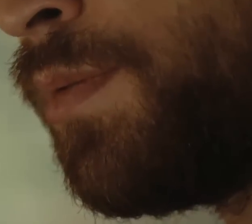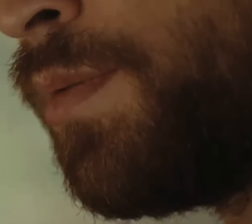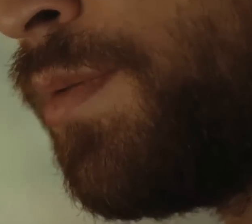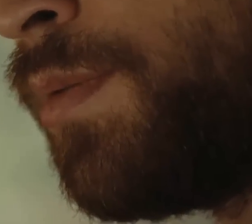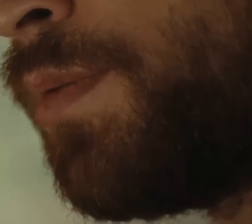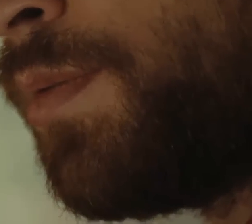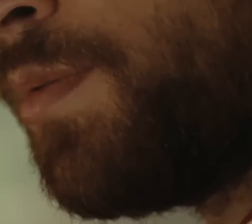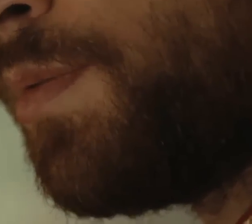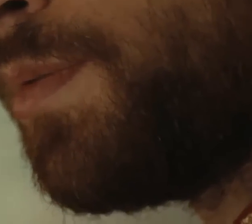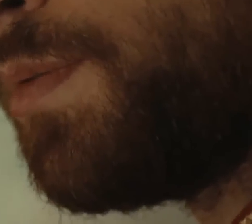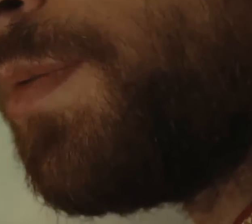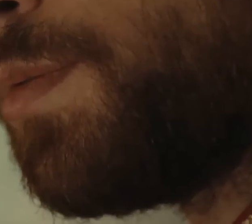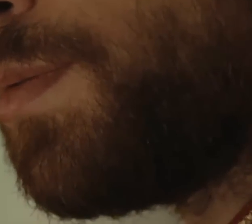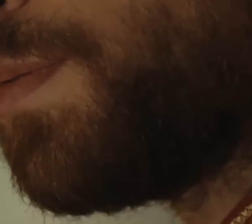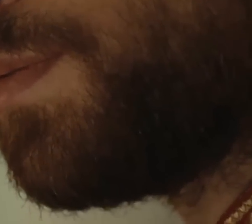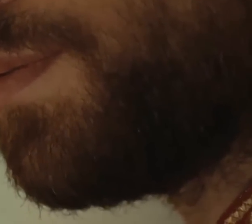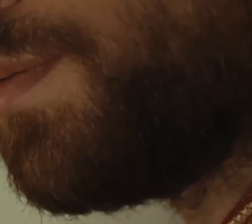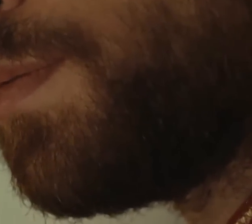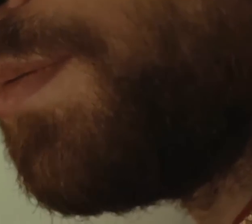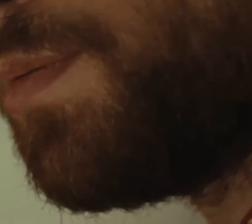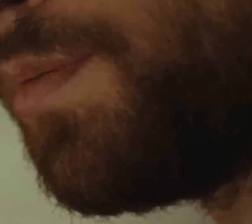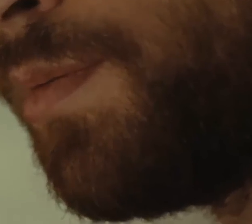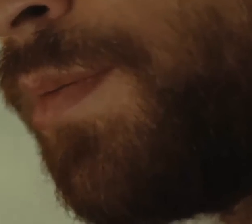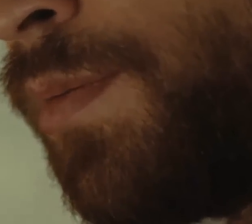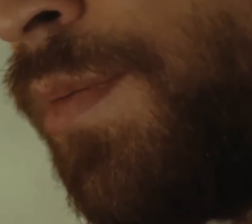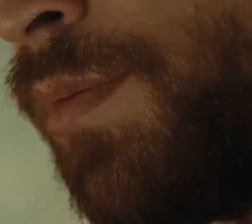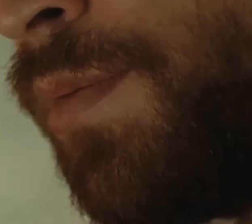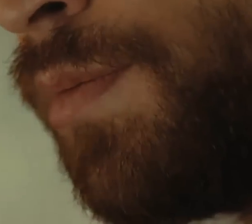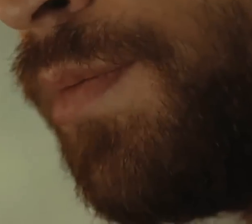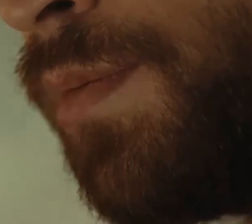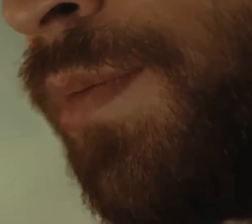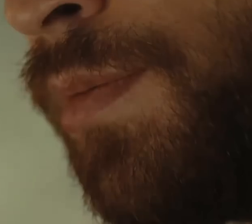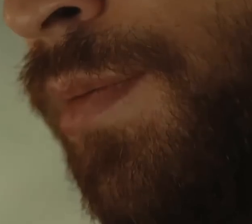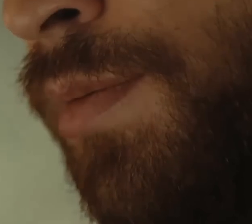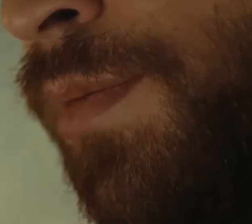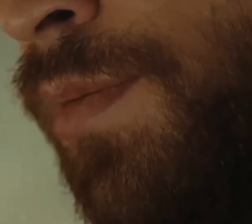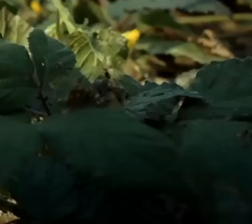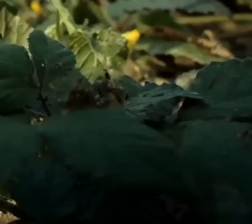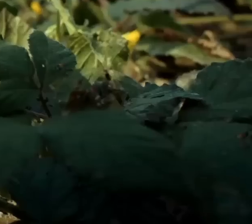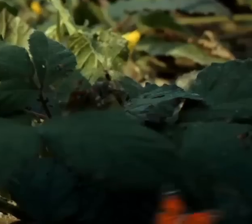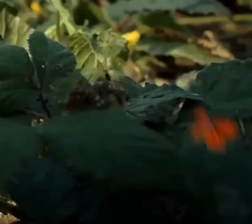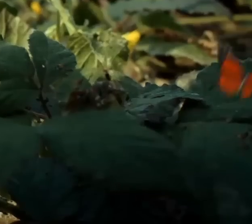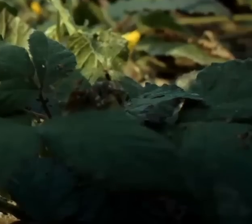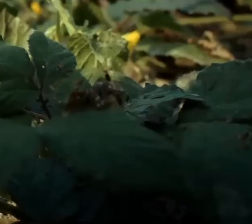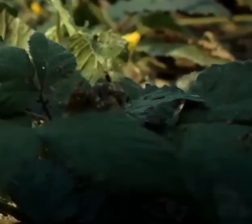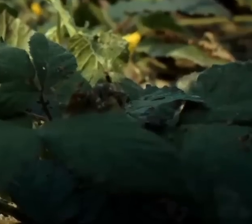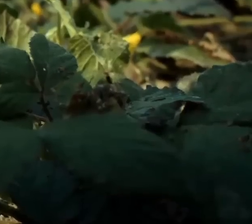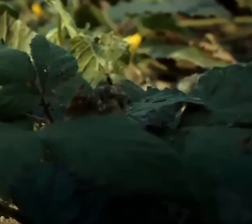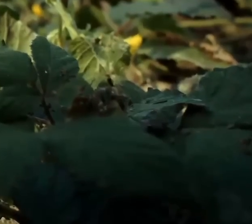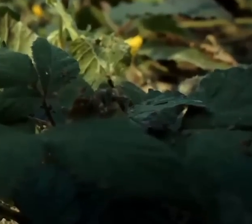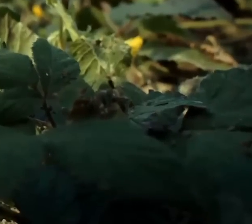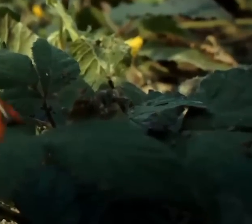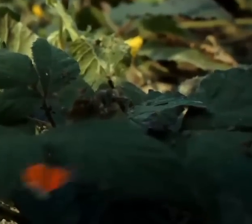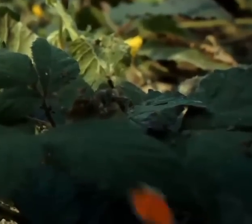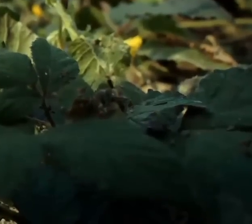Öfke dolu bakışlarını bir noktaya sabitledi. Kilit sakalı biraz daha uzamış, üzerinde siyah sultan üniforması. Yeşil kapaklı